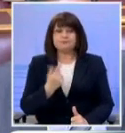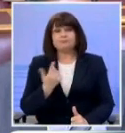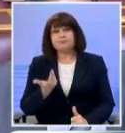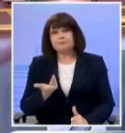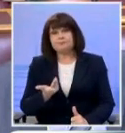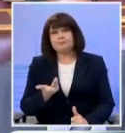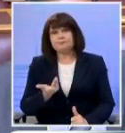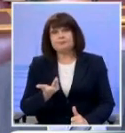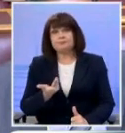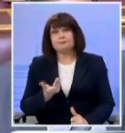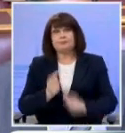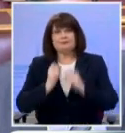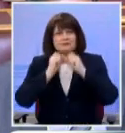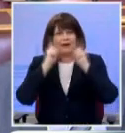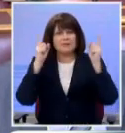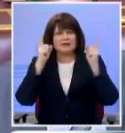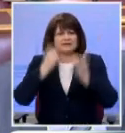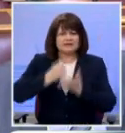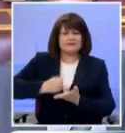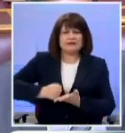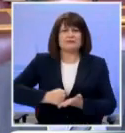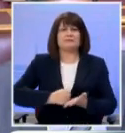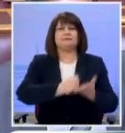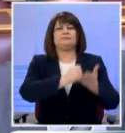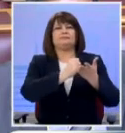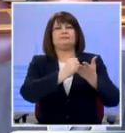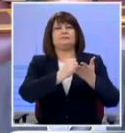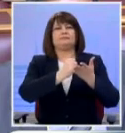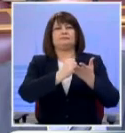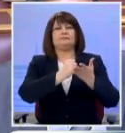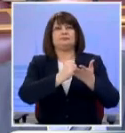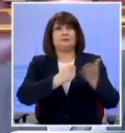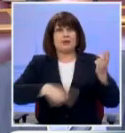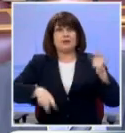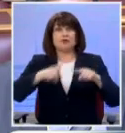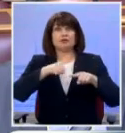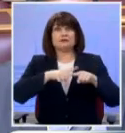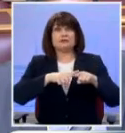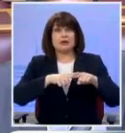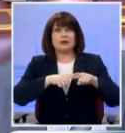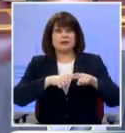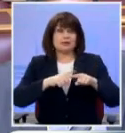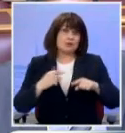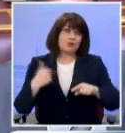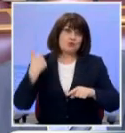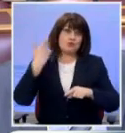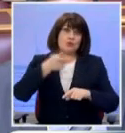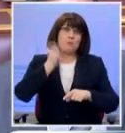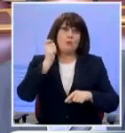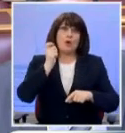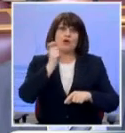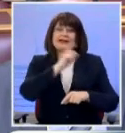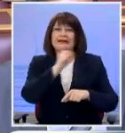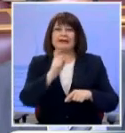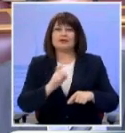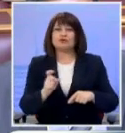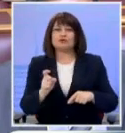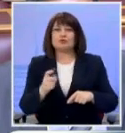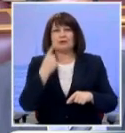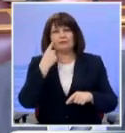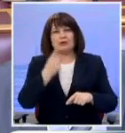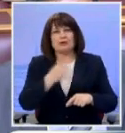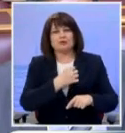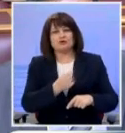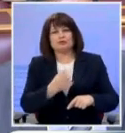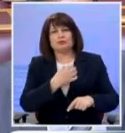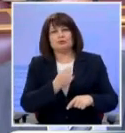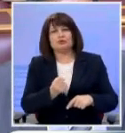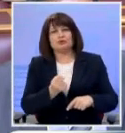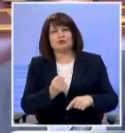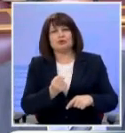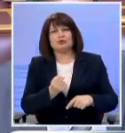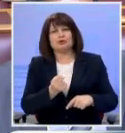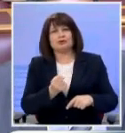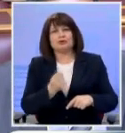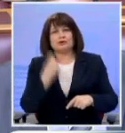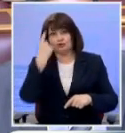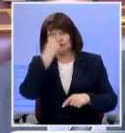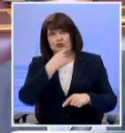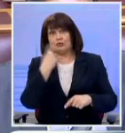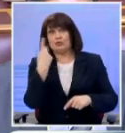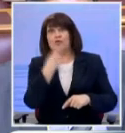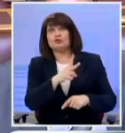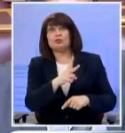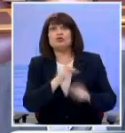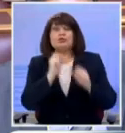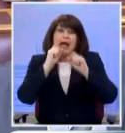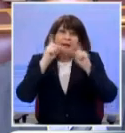η πρωτοφανής υποστήριξη για τα ελληνικά, πολιτικά, χρονικά, αυτά τα δείγματα εμπιστοσύνης στο πρόσωπό σας,